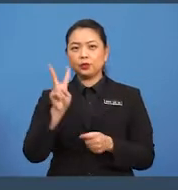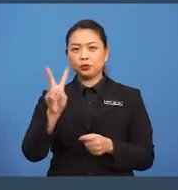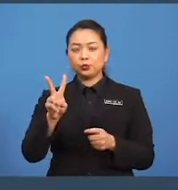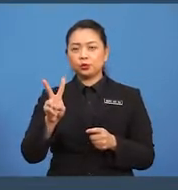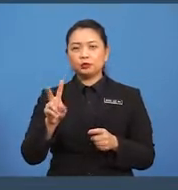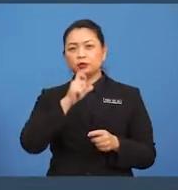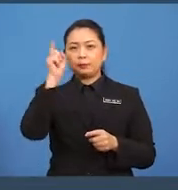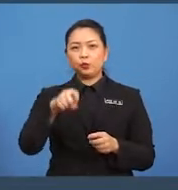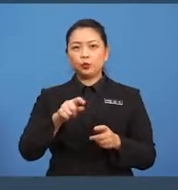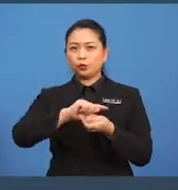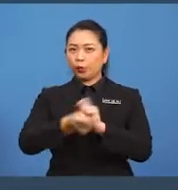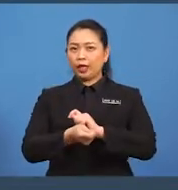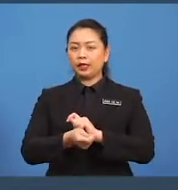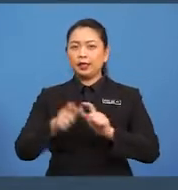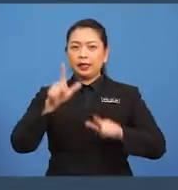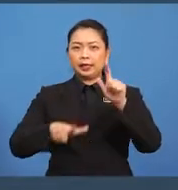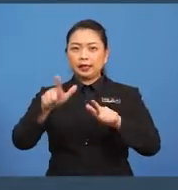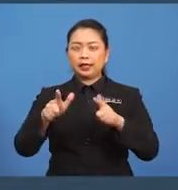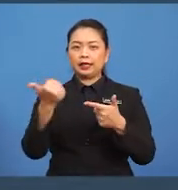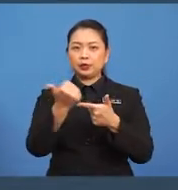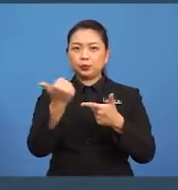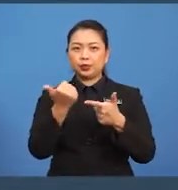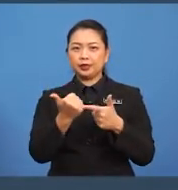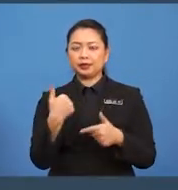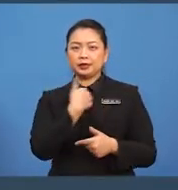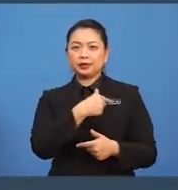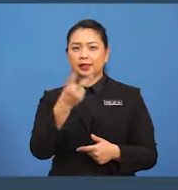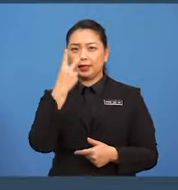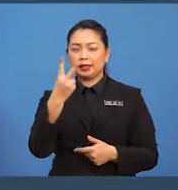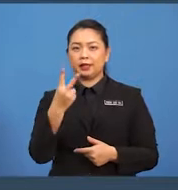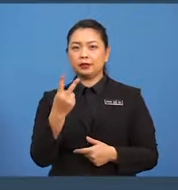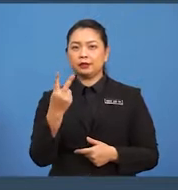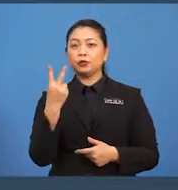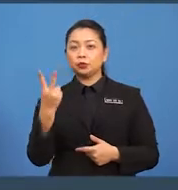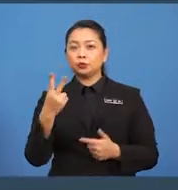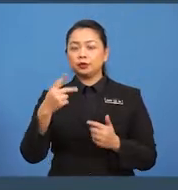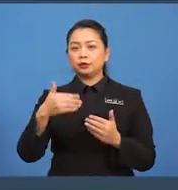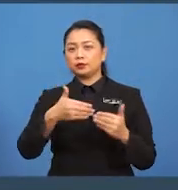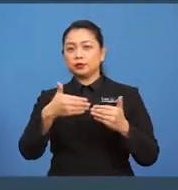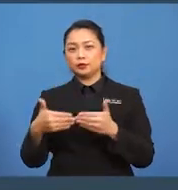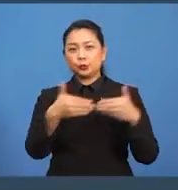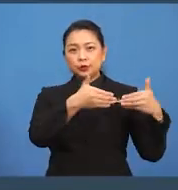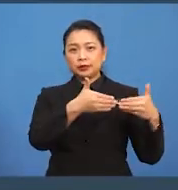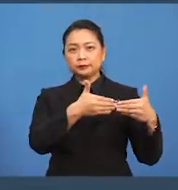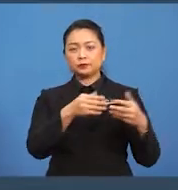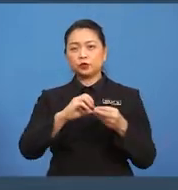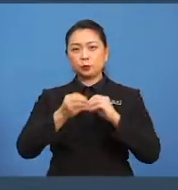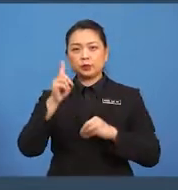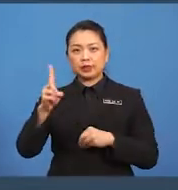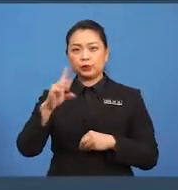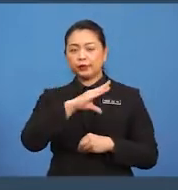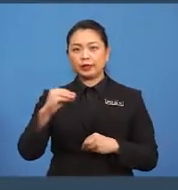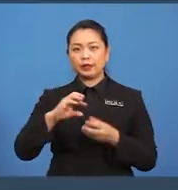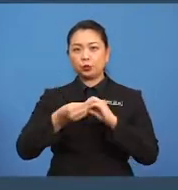ditukar. Langkah kedua, kita lihat pula dua item seterusnya, iaitu nombor 1